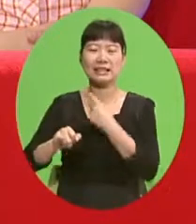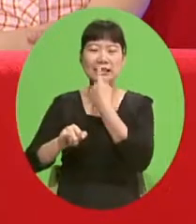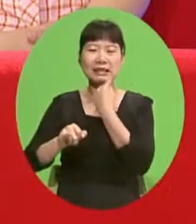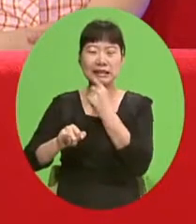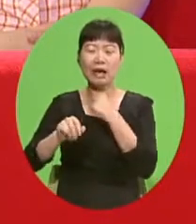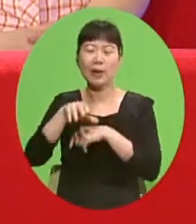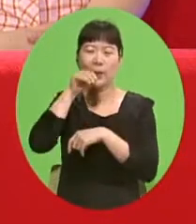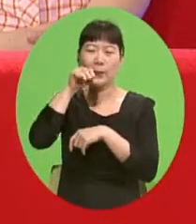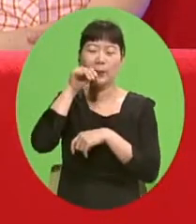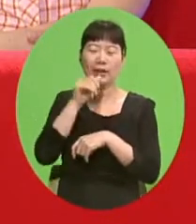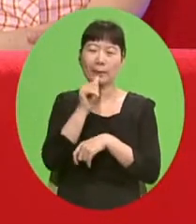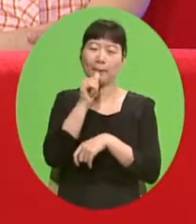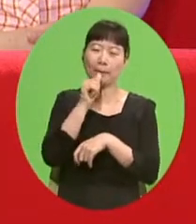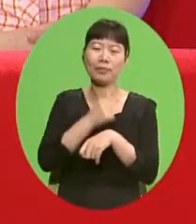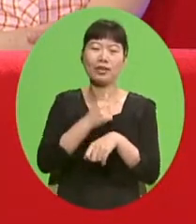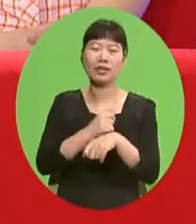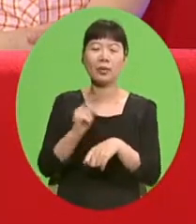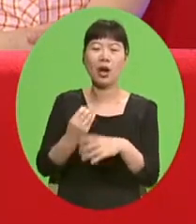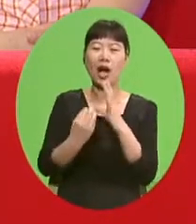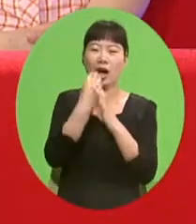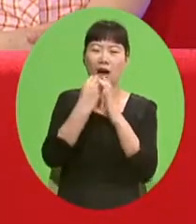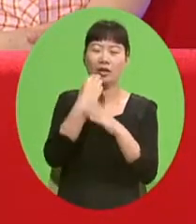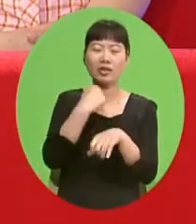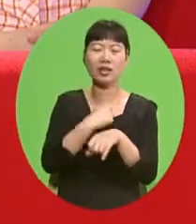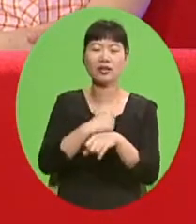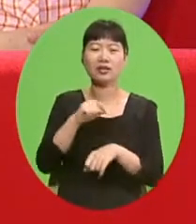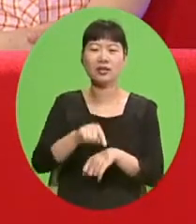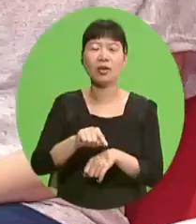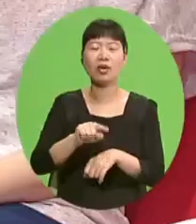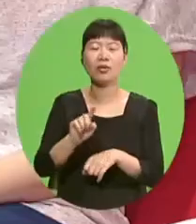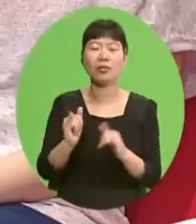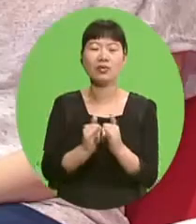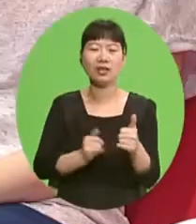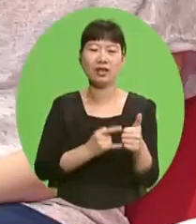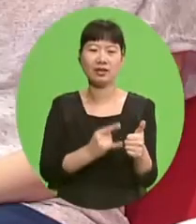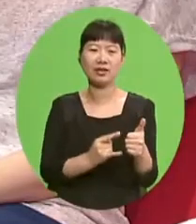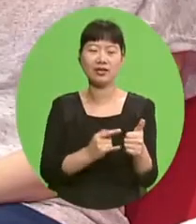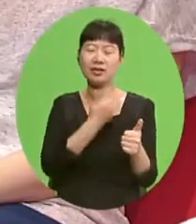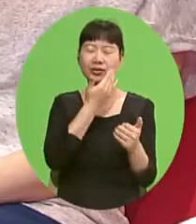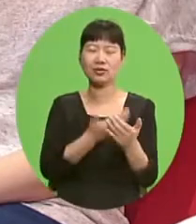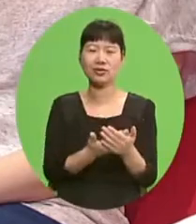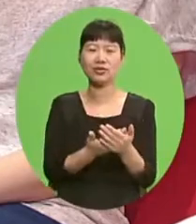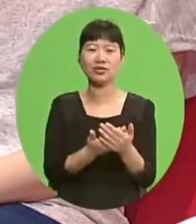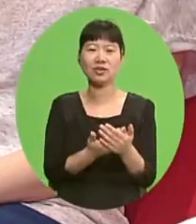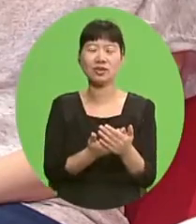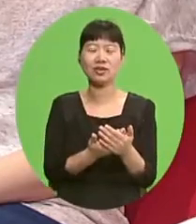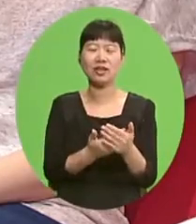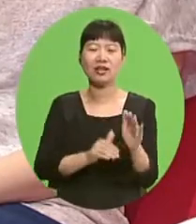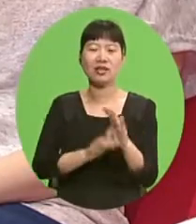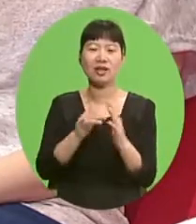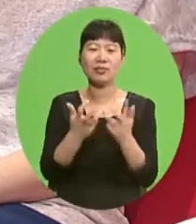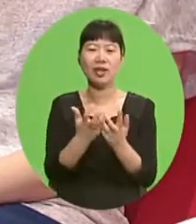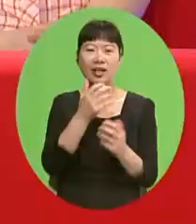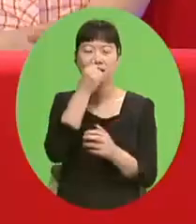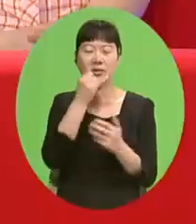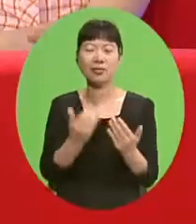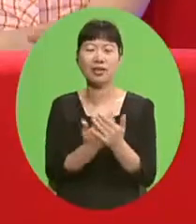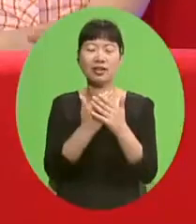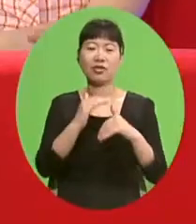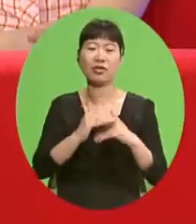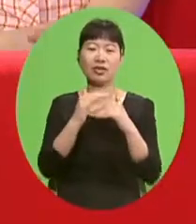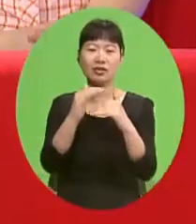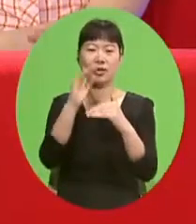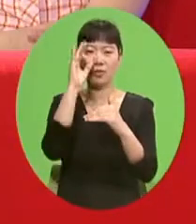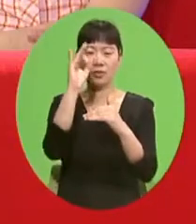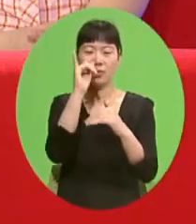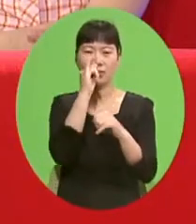뭔가 흡입을 하고 빨고 계속 뭘 넣고 하는 것들은 상당히 인간한테서는 중요한 채워져야 되는 발달의 과정이라고 좀